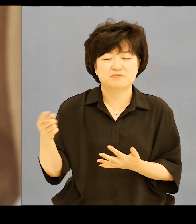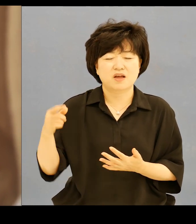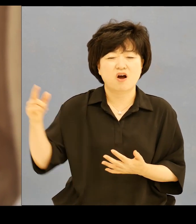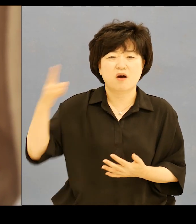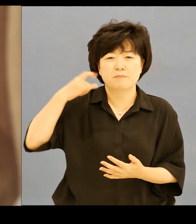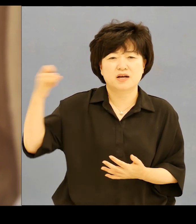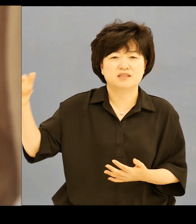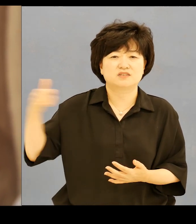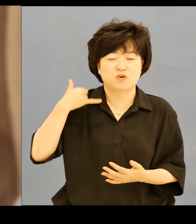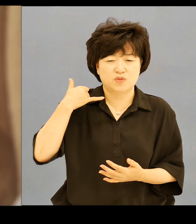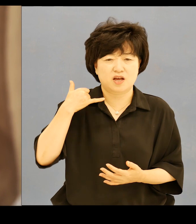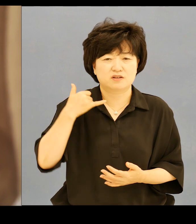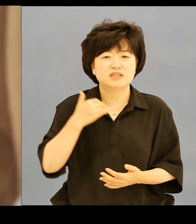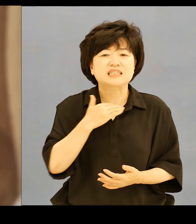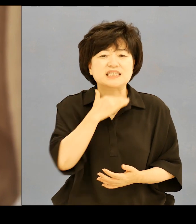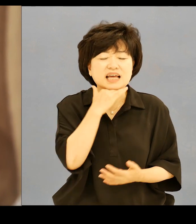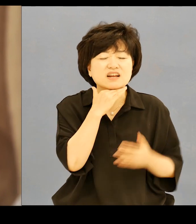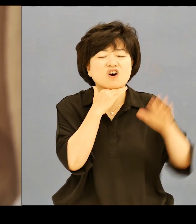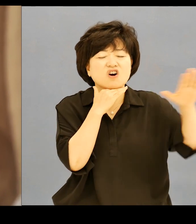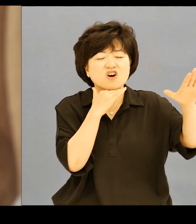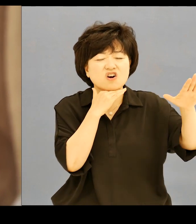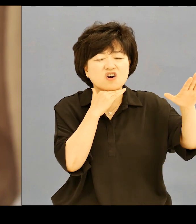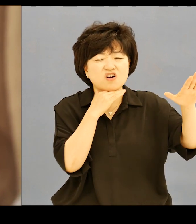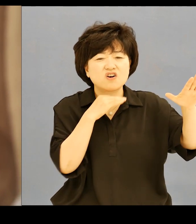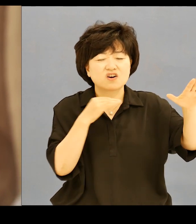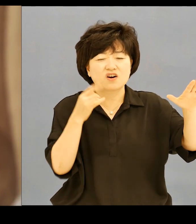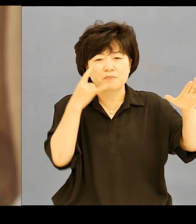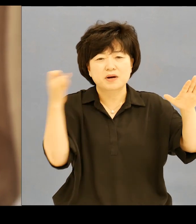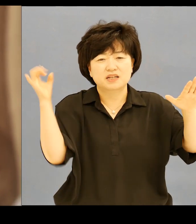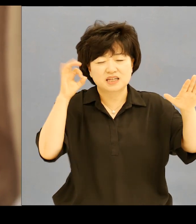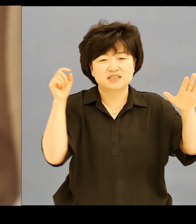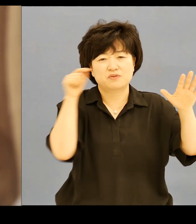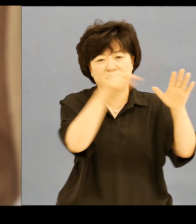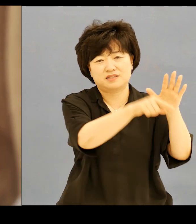오면서 엄마가 기다리라고 가겠다고 하면서 이제